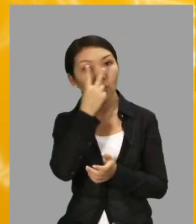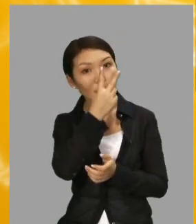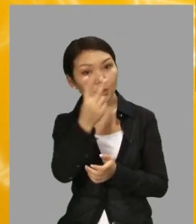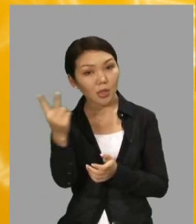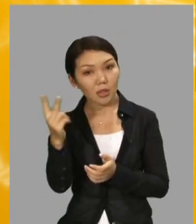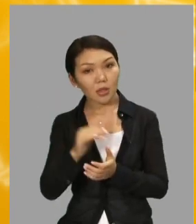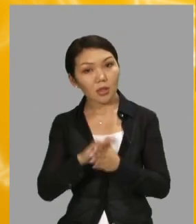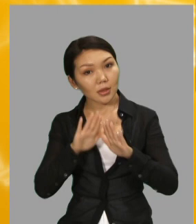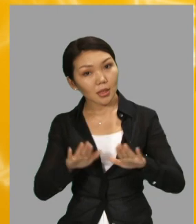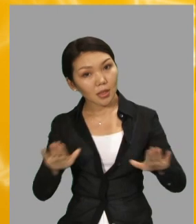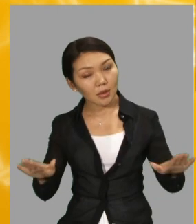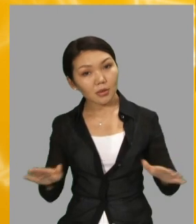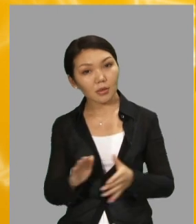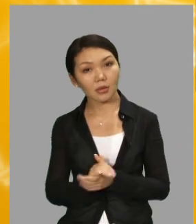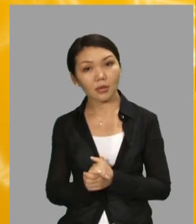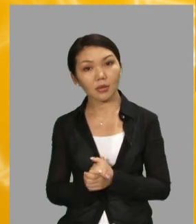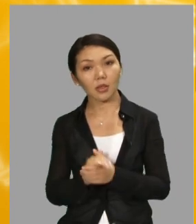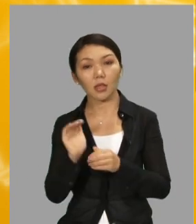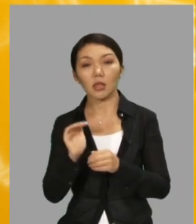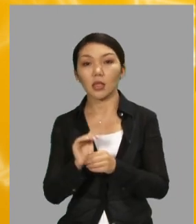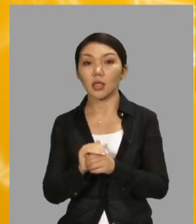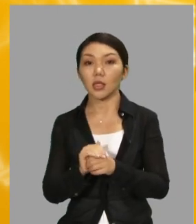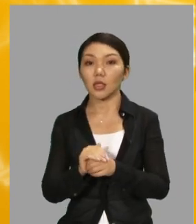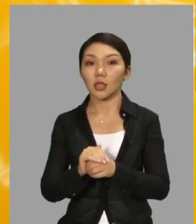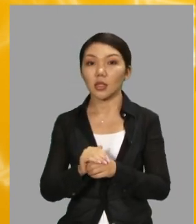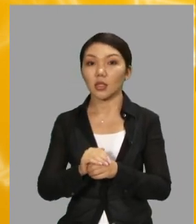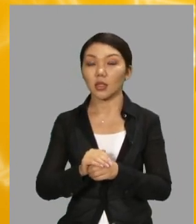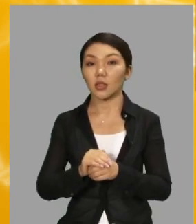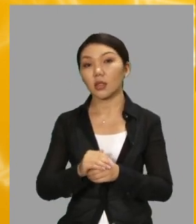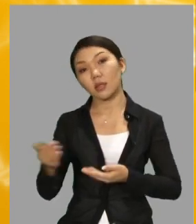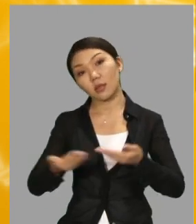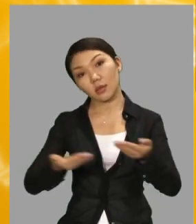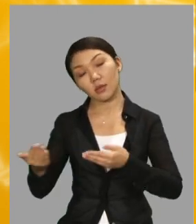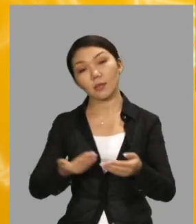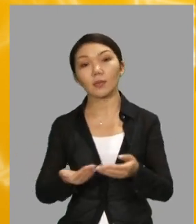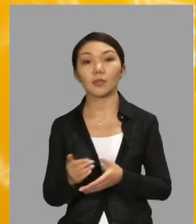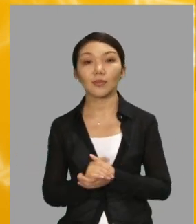Посмотрели дети и отправились дальше.